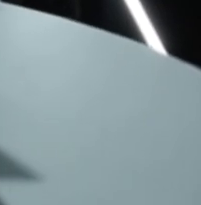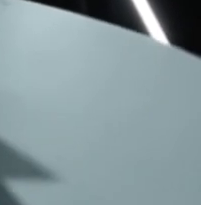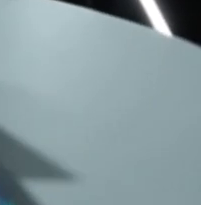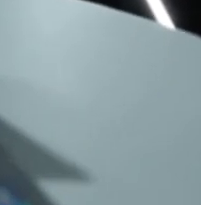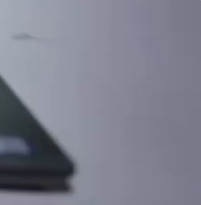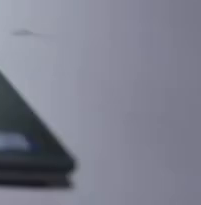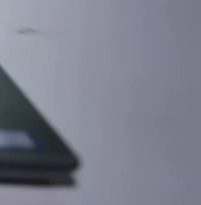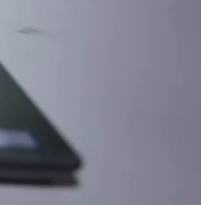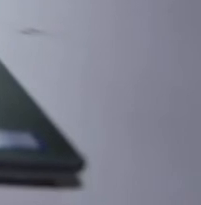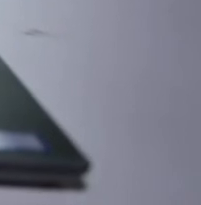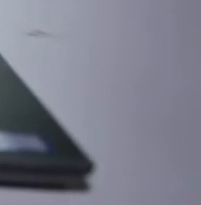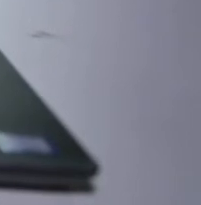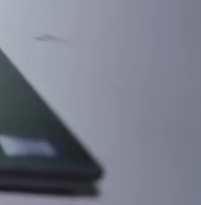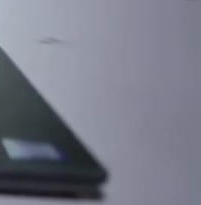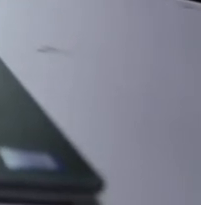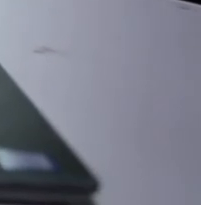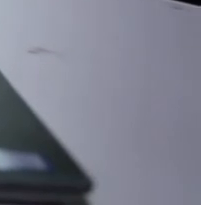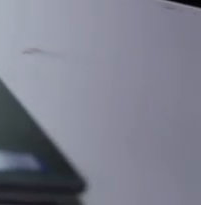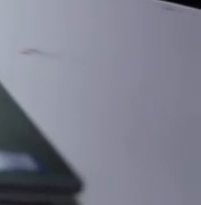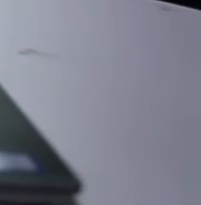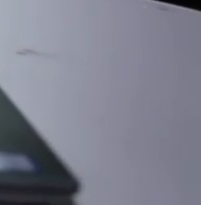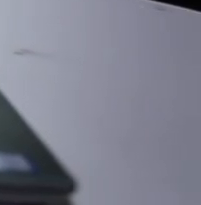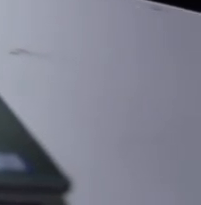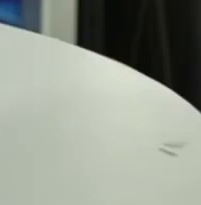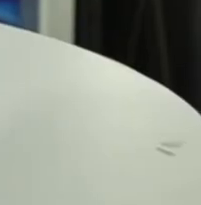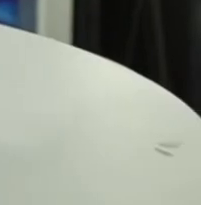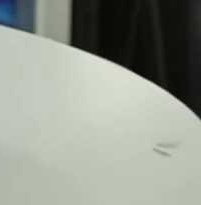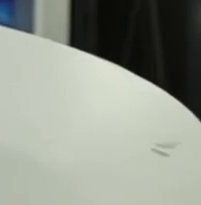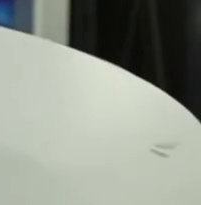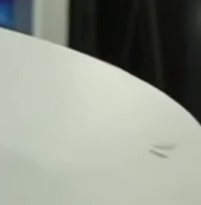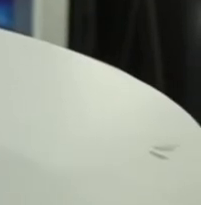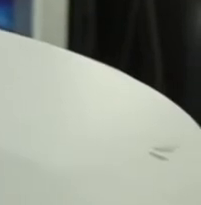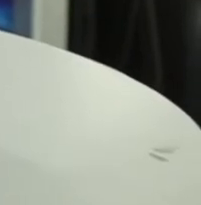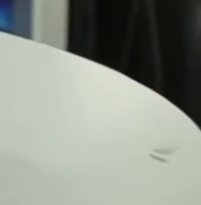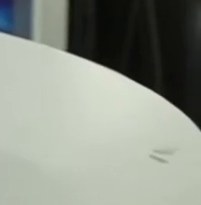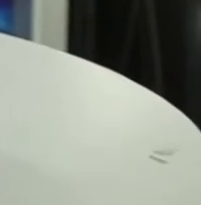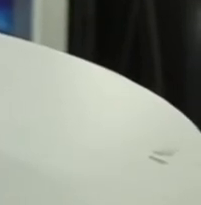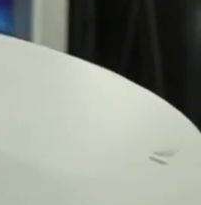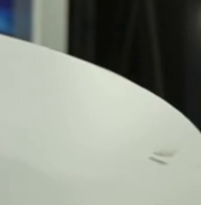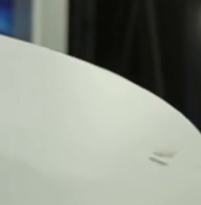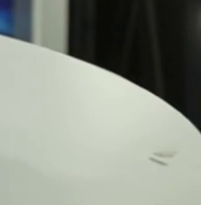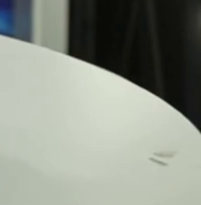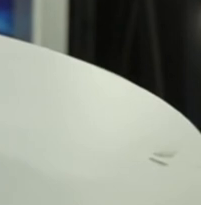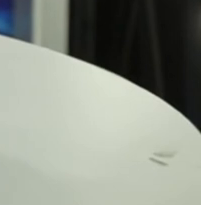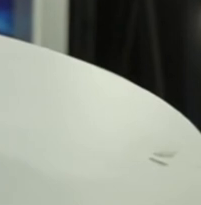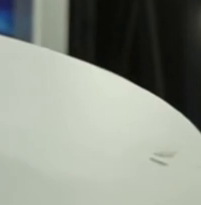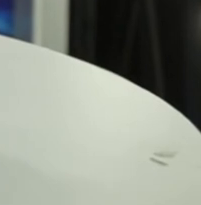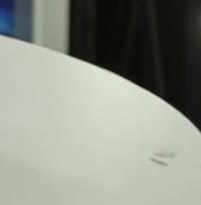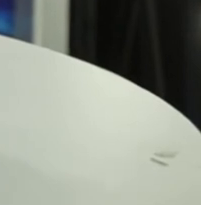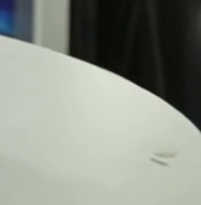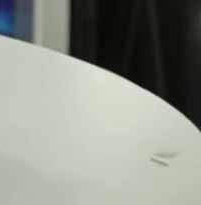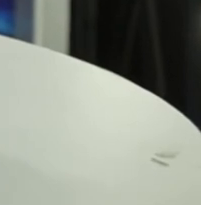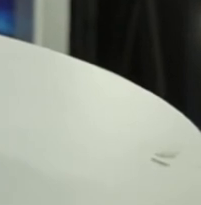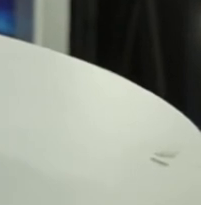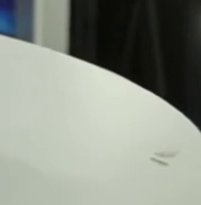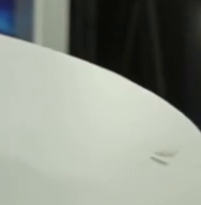აქაც მამშვიდებს. ვიცავთ ყველა პირობას, რეკომენდაციებს. ერთადერთი სადაც გავდივართ არის მაღაზია და